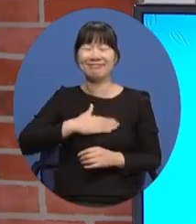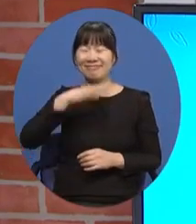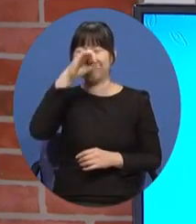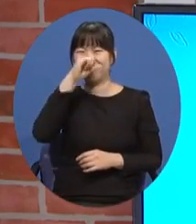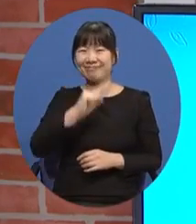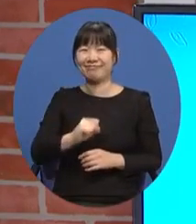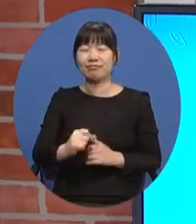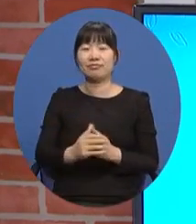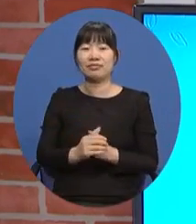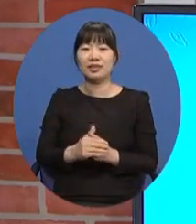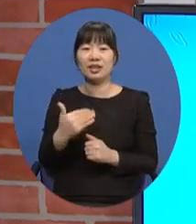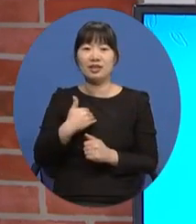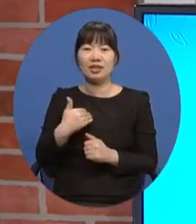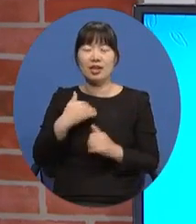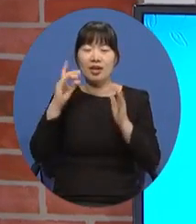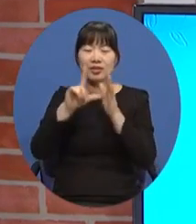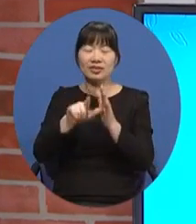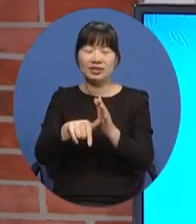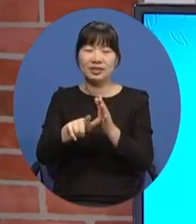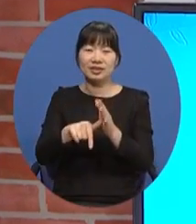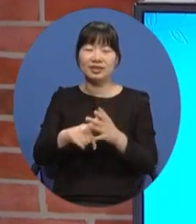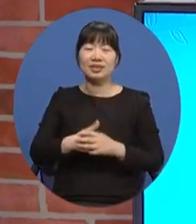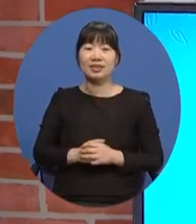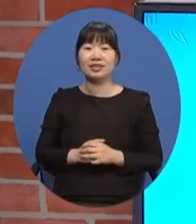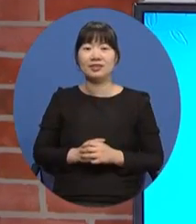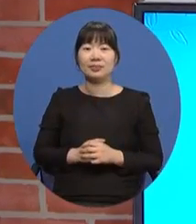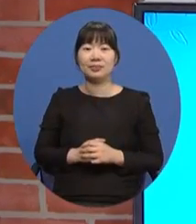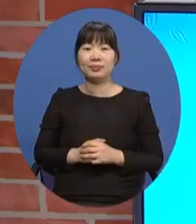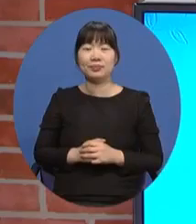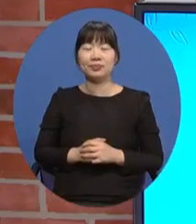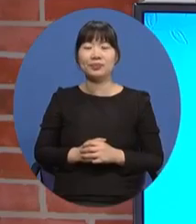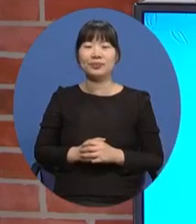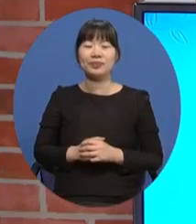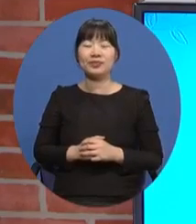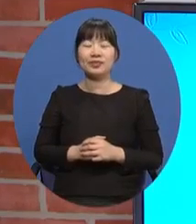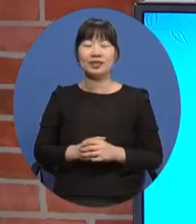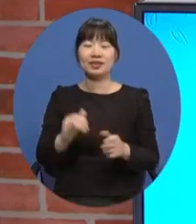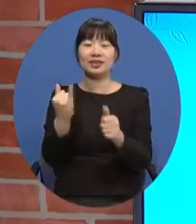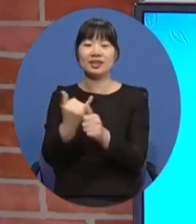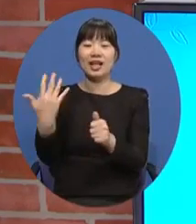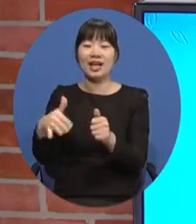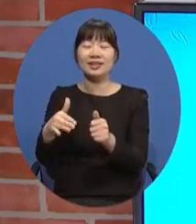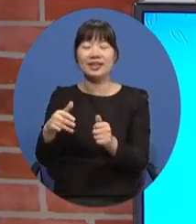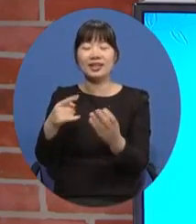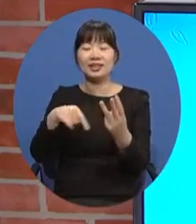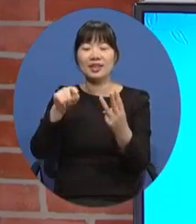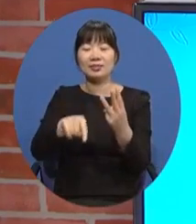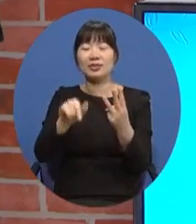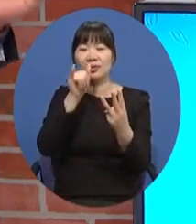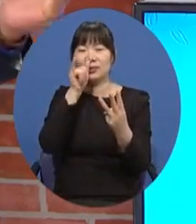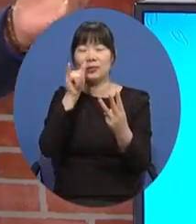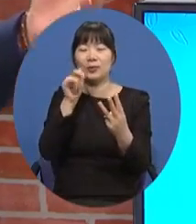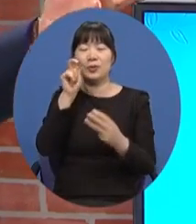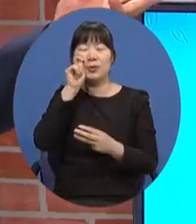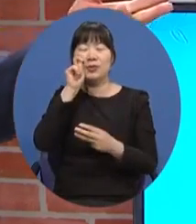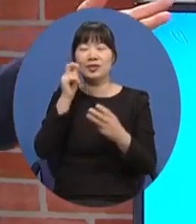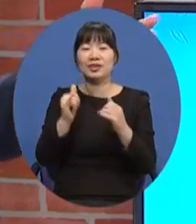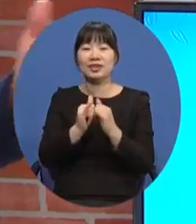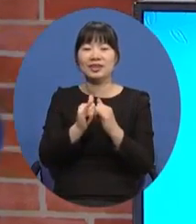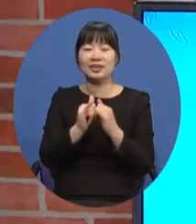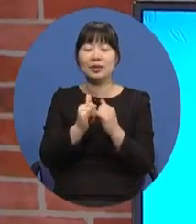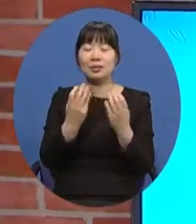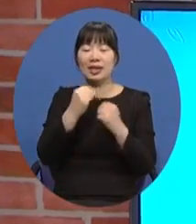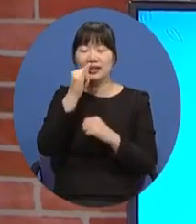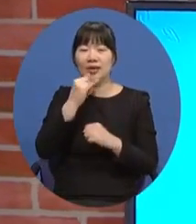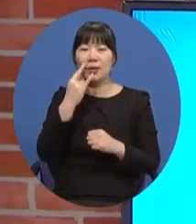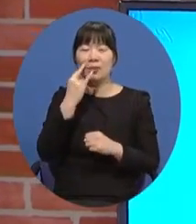좋아집니다. 저는 이 어릴 적에 위에도 장가 간 삼촌도 있고 고모님들도 많이 계셨어요.